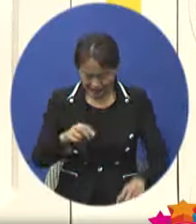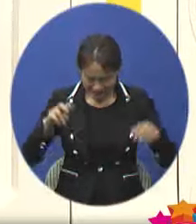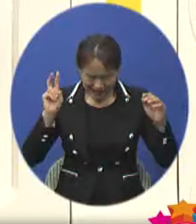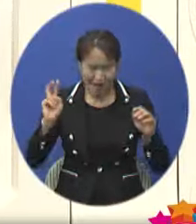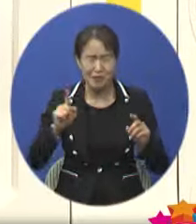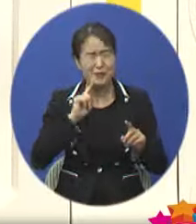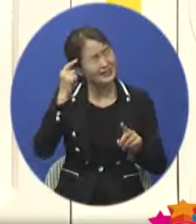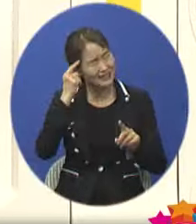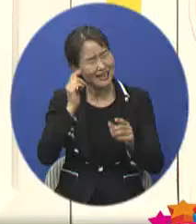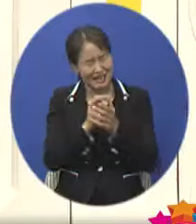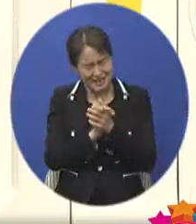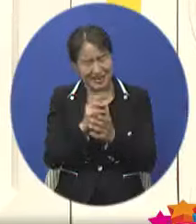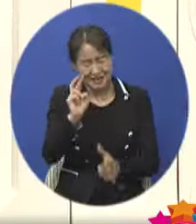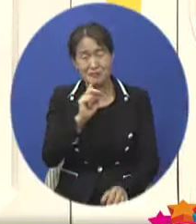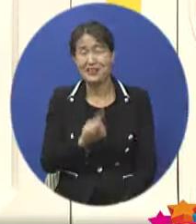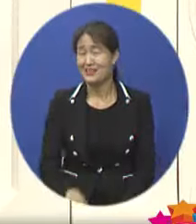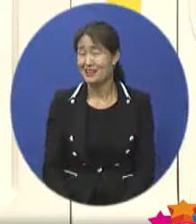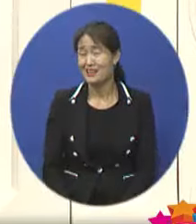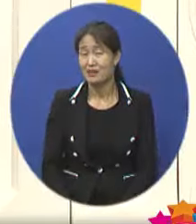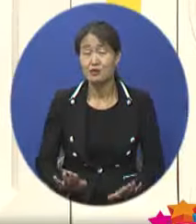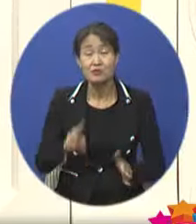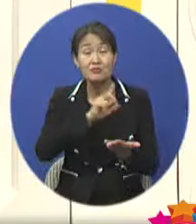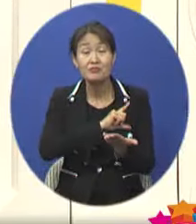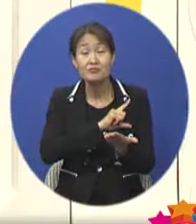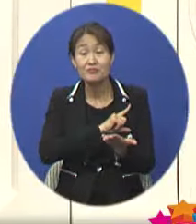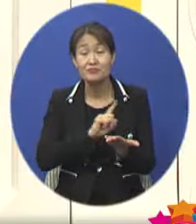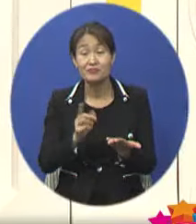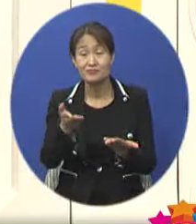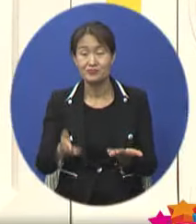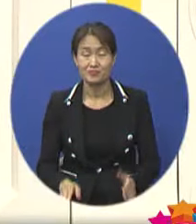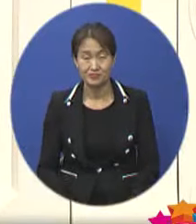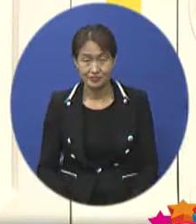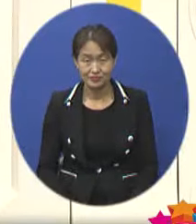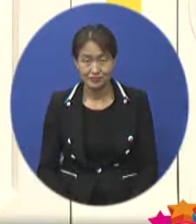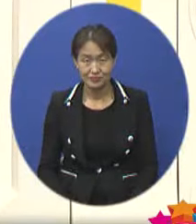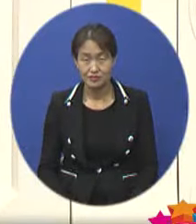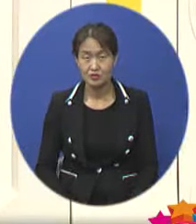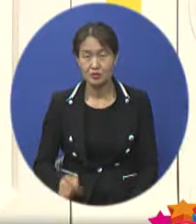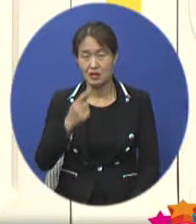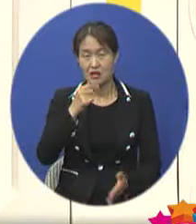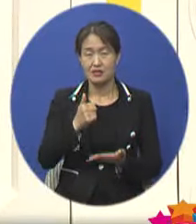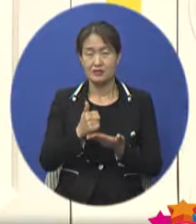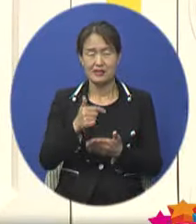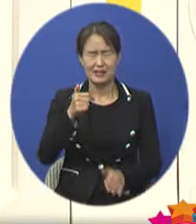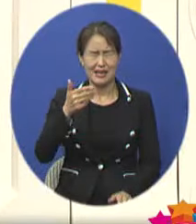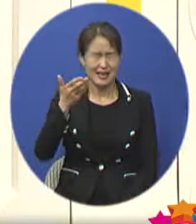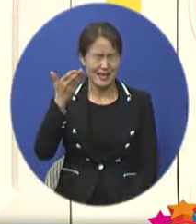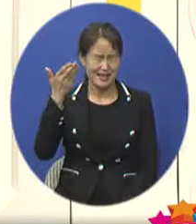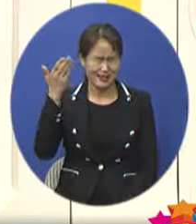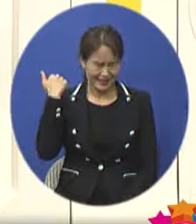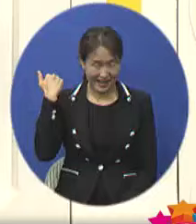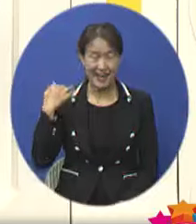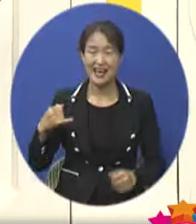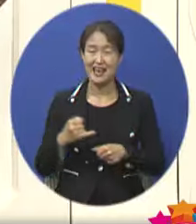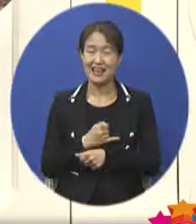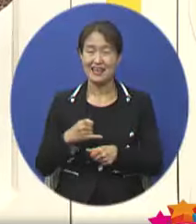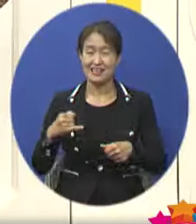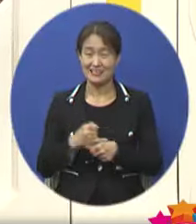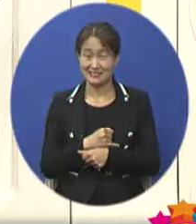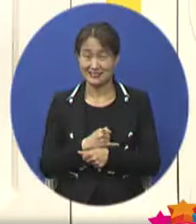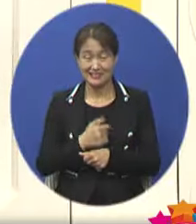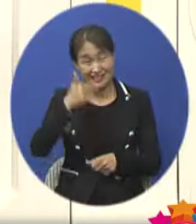구려. 아 진짜래요? 네. 그러잖아 오늘 무슨 네. 노래 하실래요? 오늘 그 전부승의 옛날 애인 한번 해보고 싶어가지고. 아